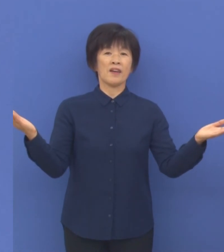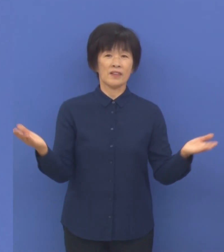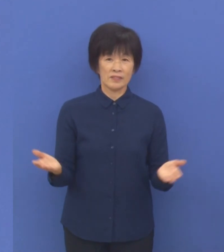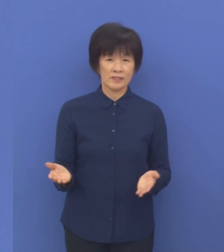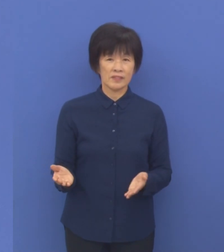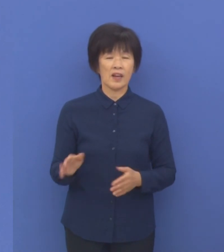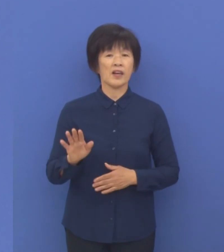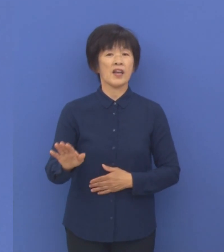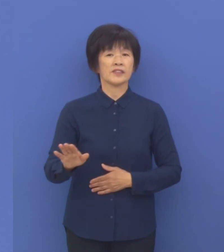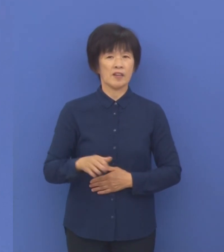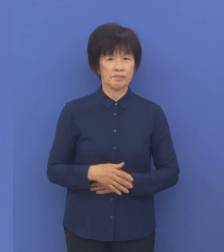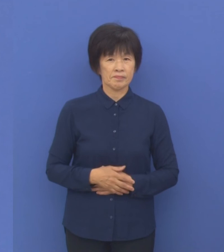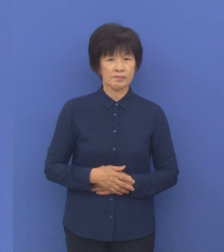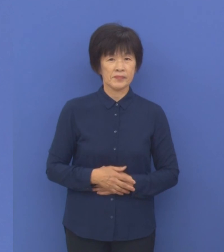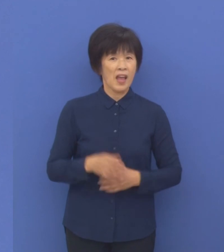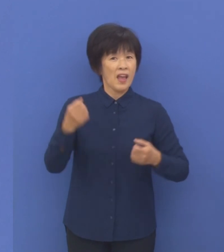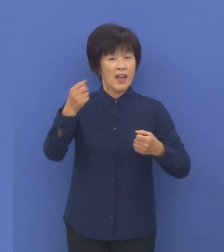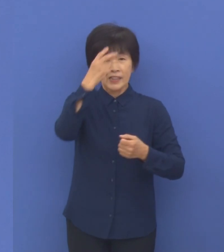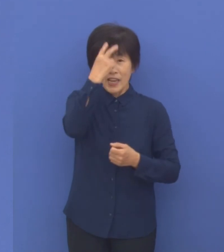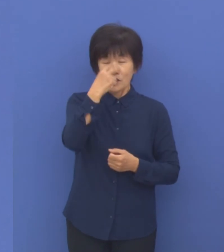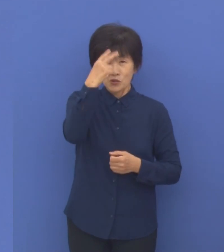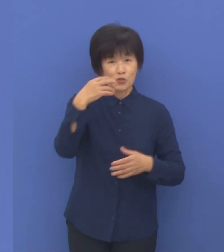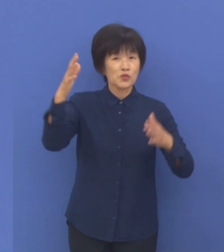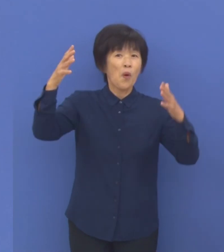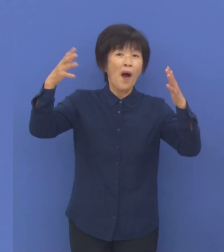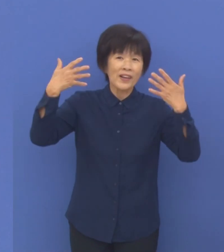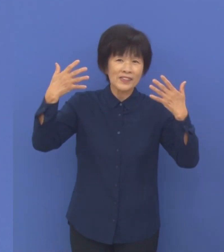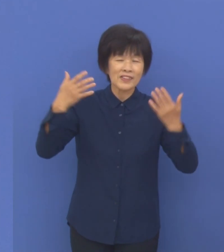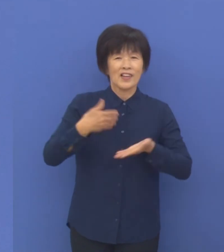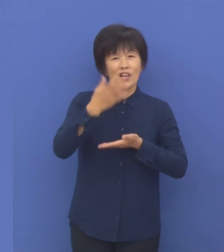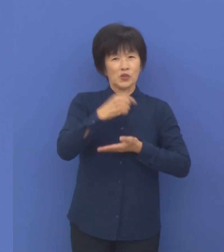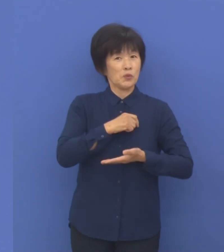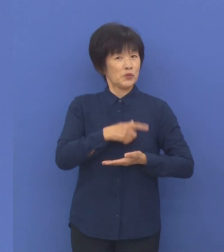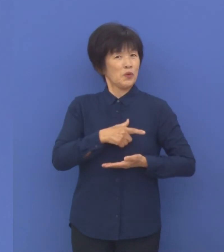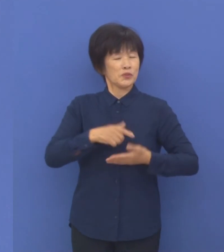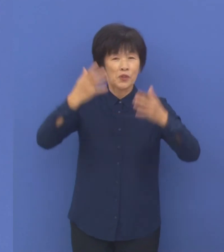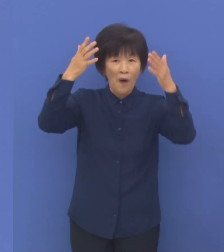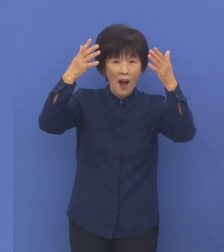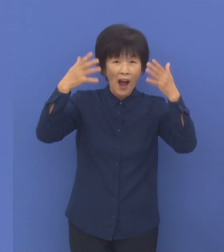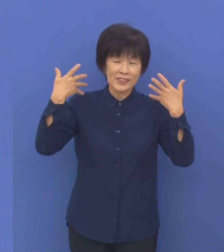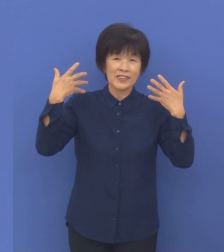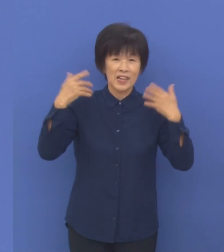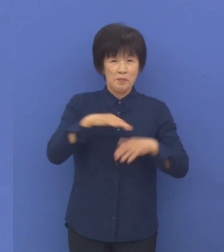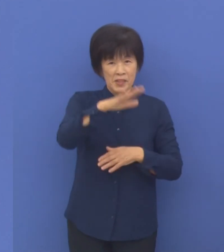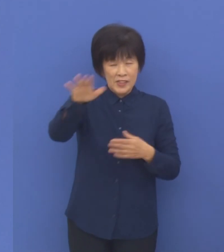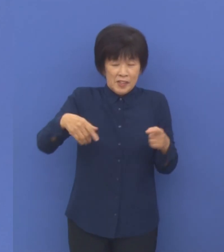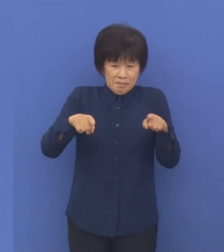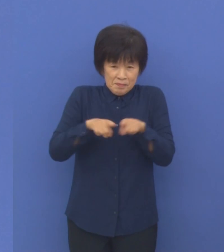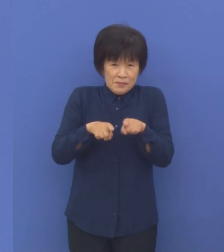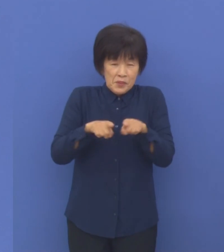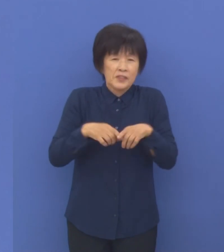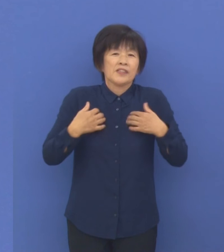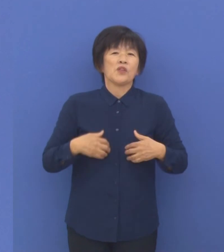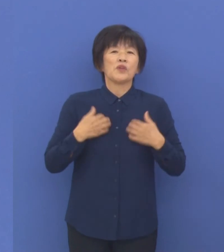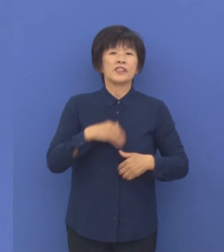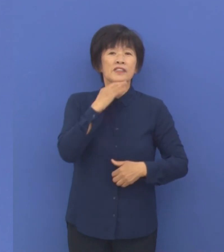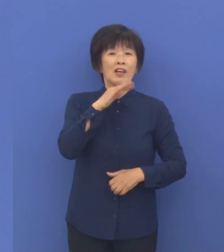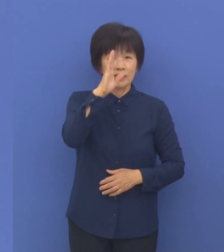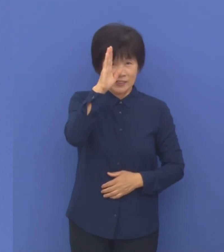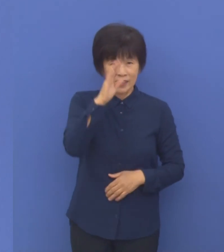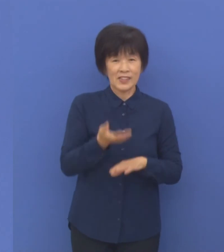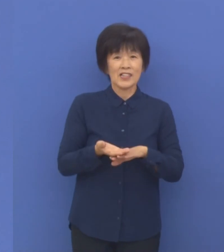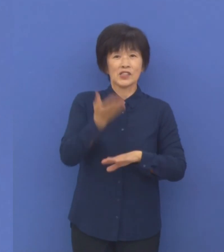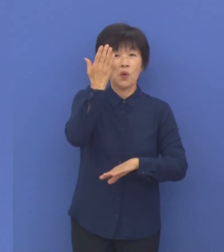ます芸術の秋食欲の秋をみなさんお揃いでお楽しみください以上で